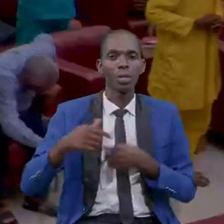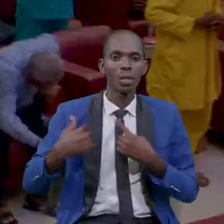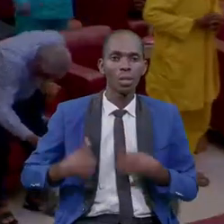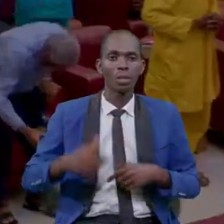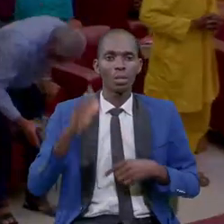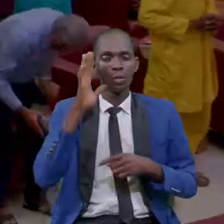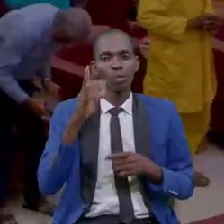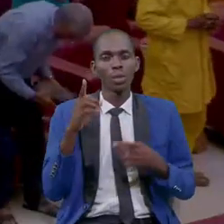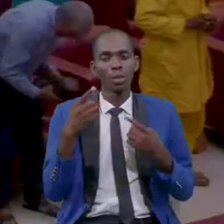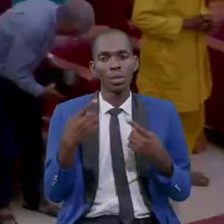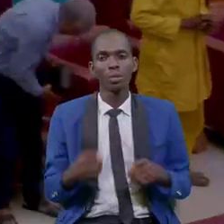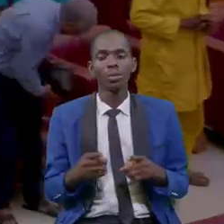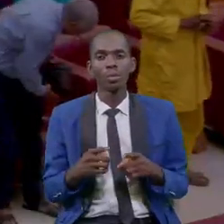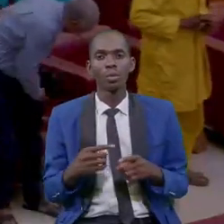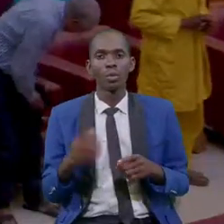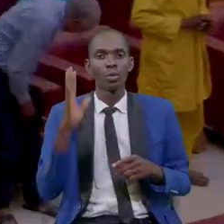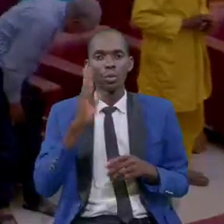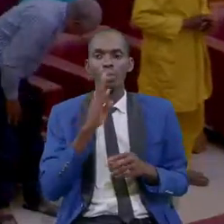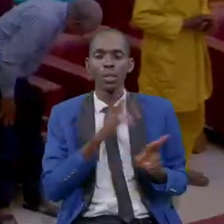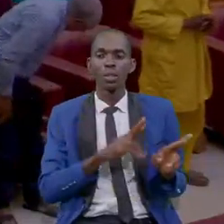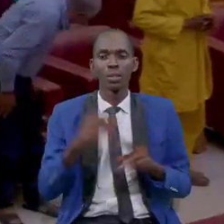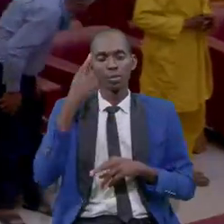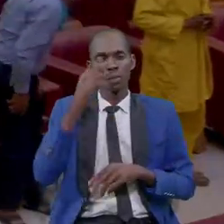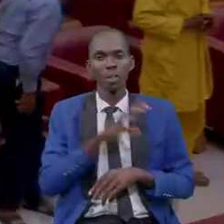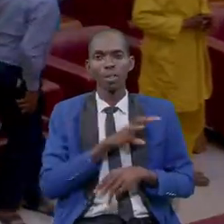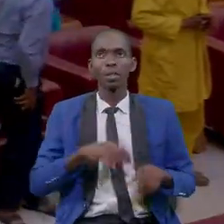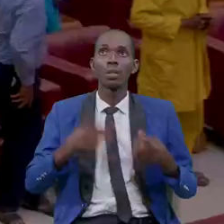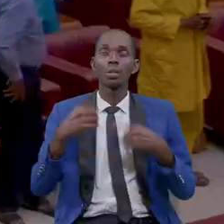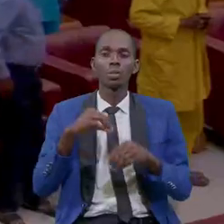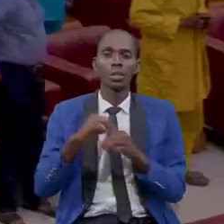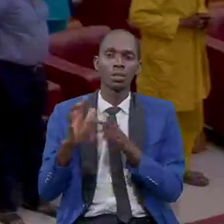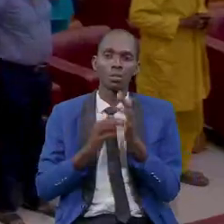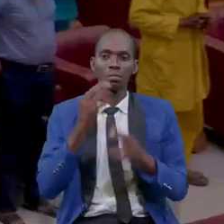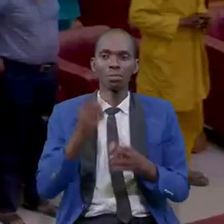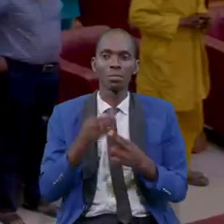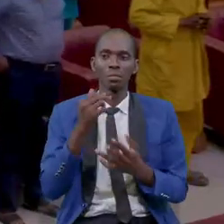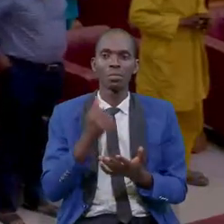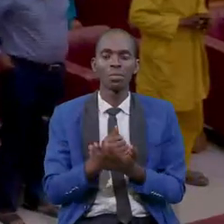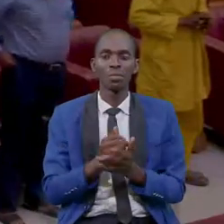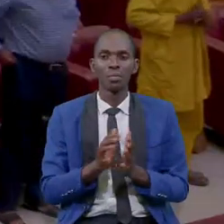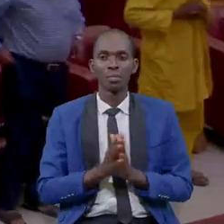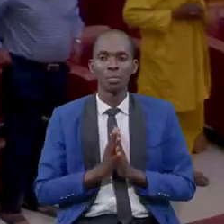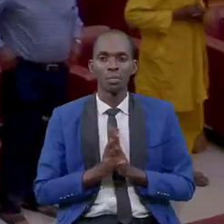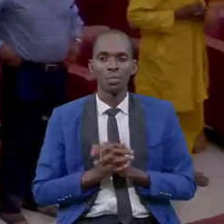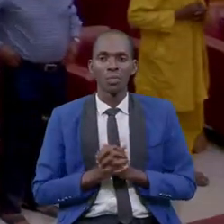prier que notre cœur soit purifié et que nous soyons prêts pour l'avènement du Seigneur au nom de Jésus.